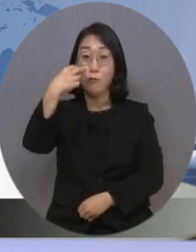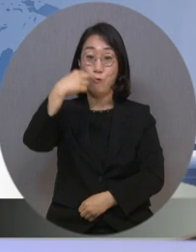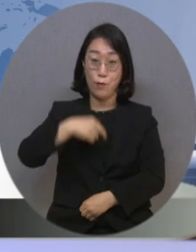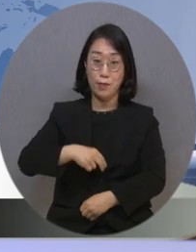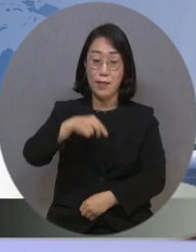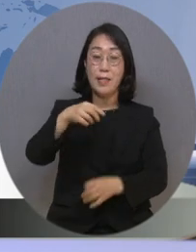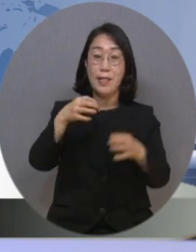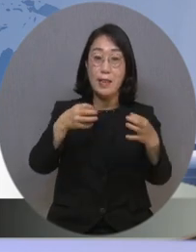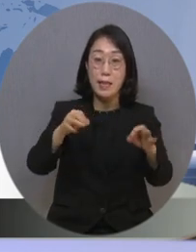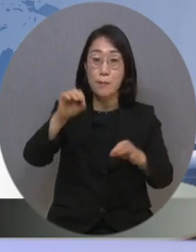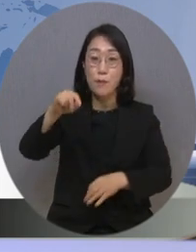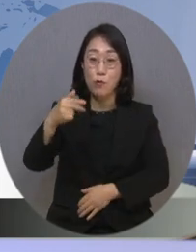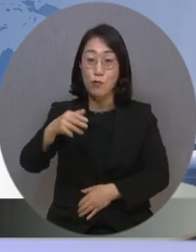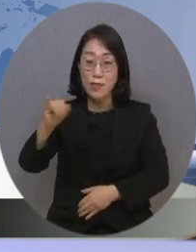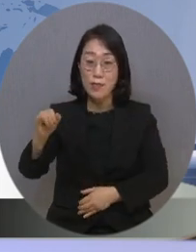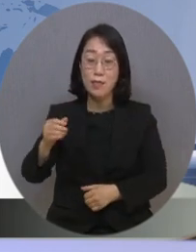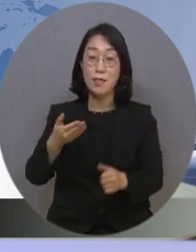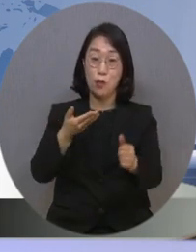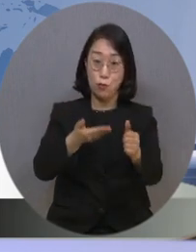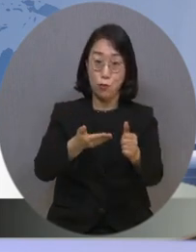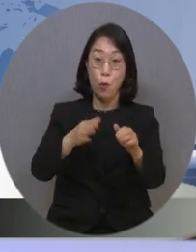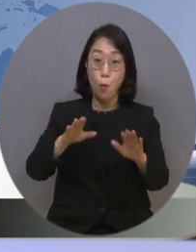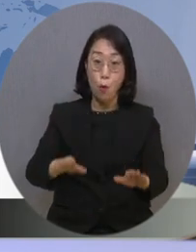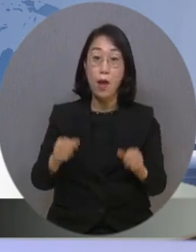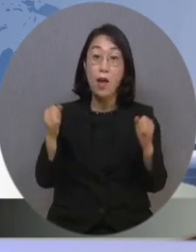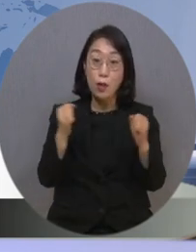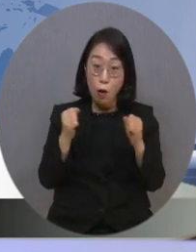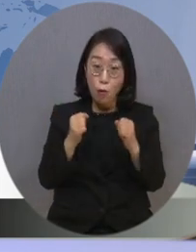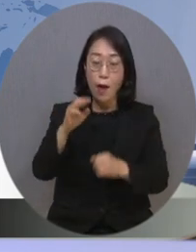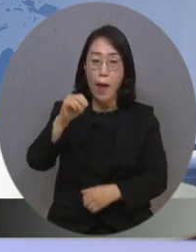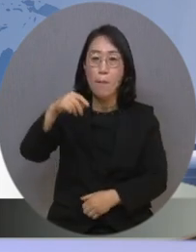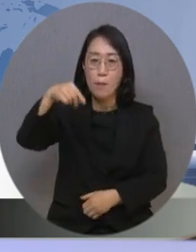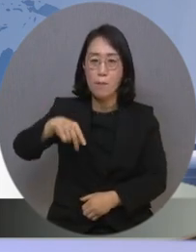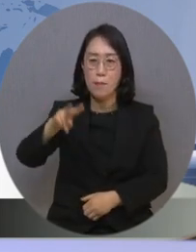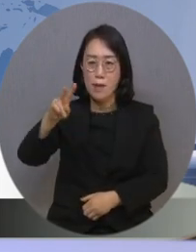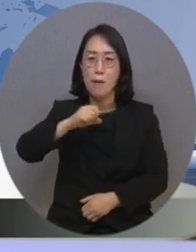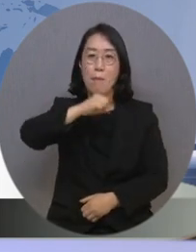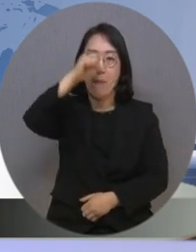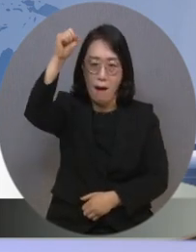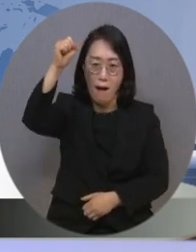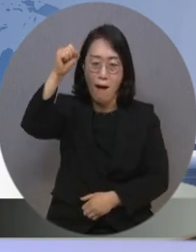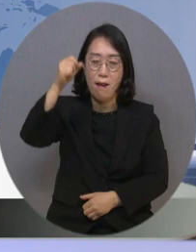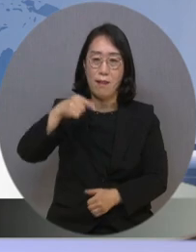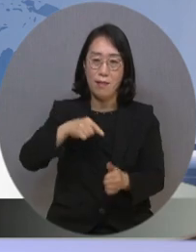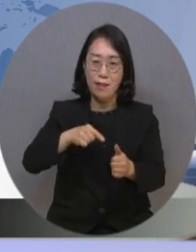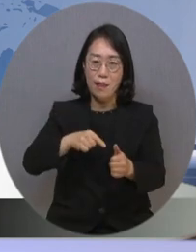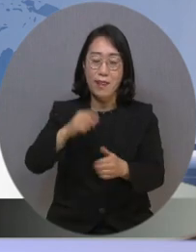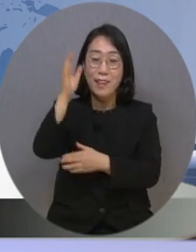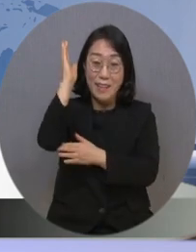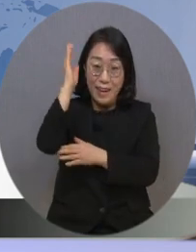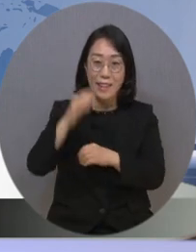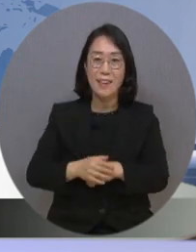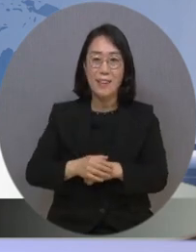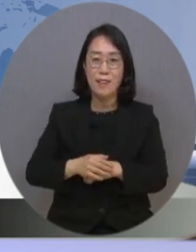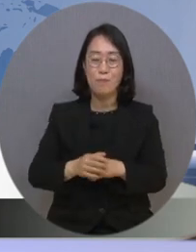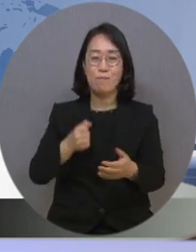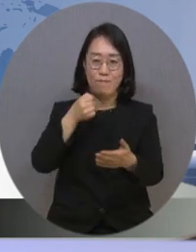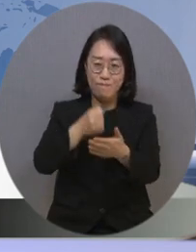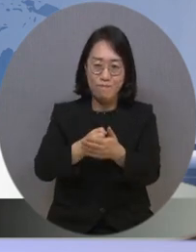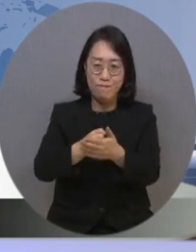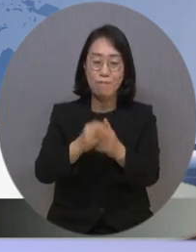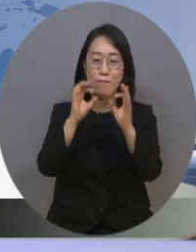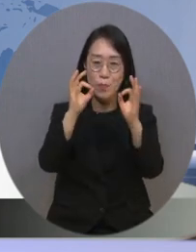김윤지 선수가 올해 동계체전에서도 MVP 영예를 않았습니다 수상소감과 앞으로의 포부를